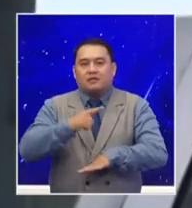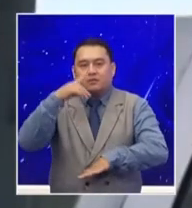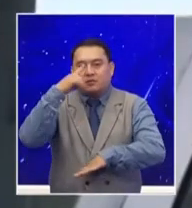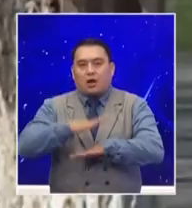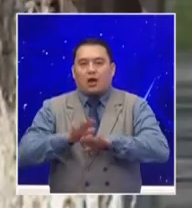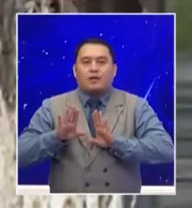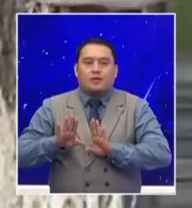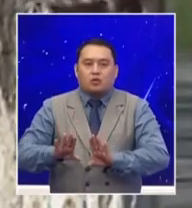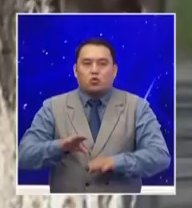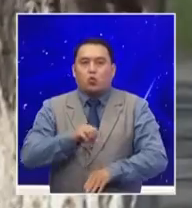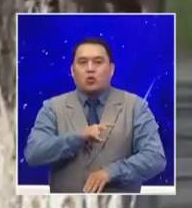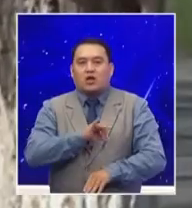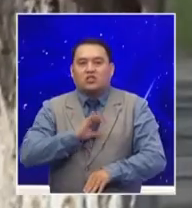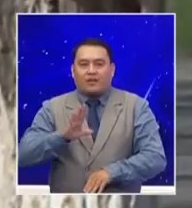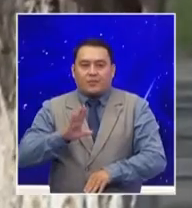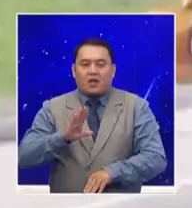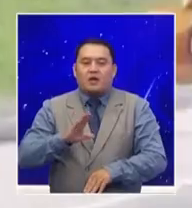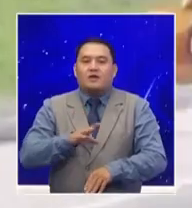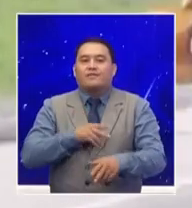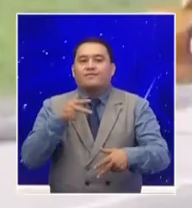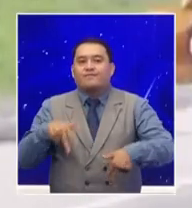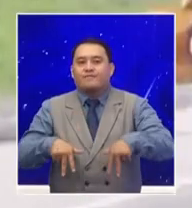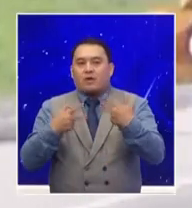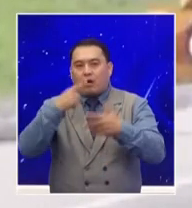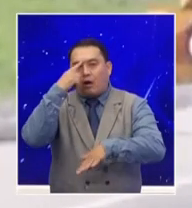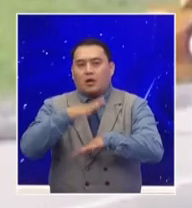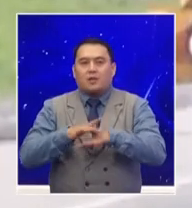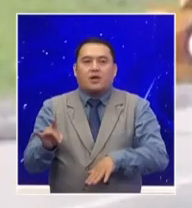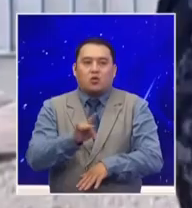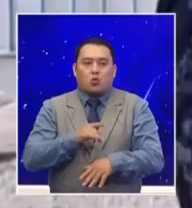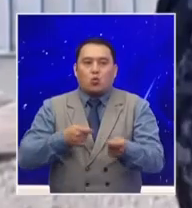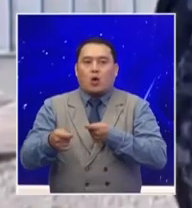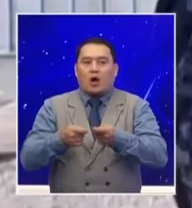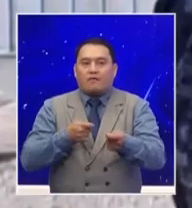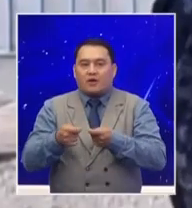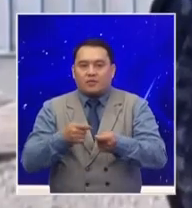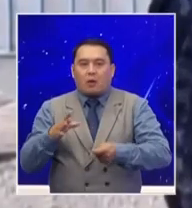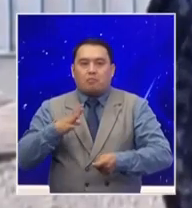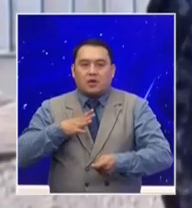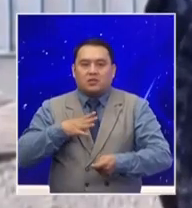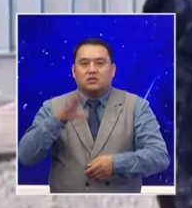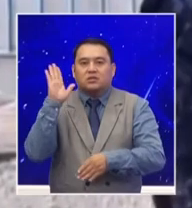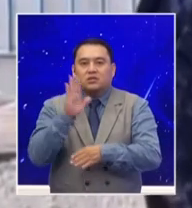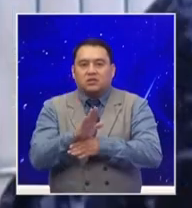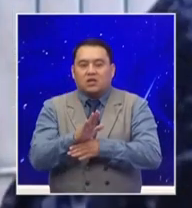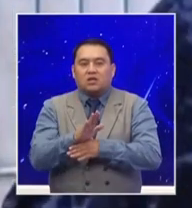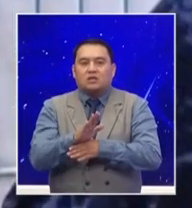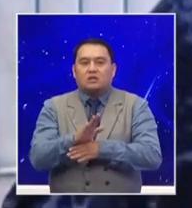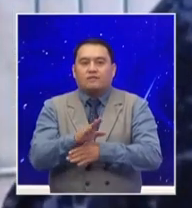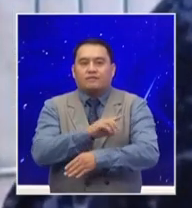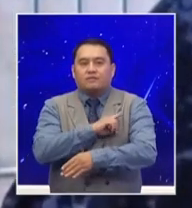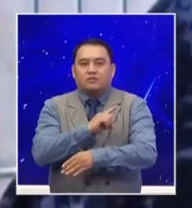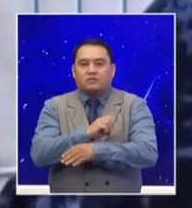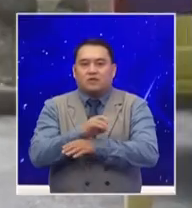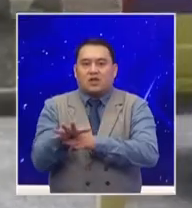акима Алматинской области Лязат Турлашев. В ходе видеоконференции с акимами регионов и руководителями управлений он поставил задачу не дать вирусу